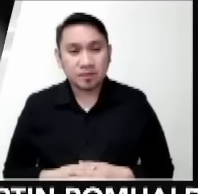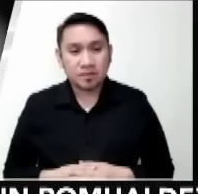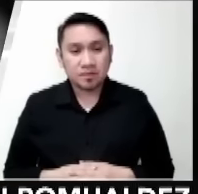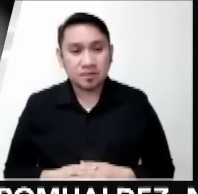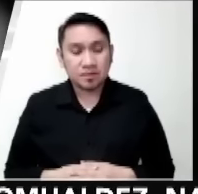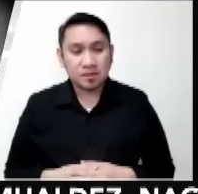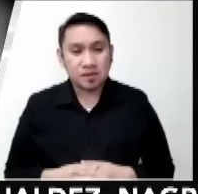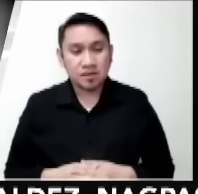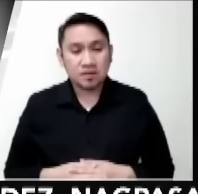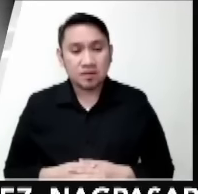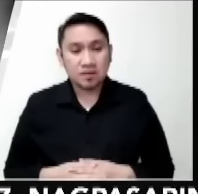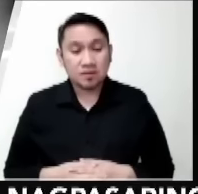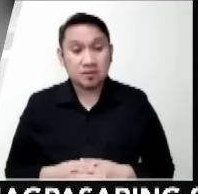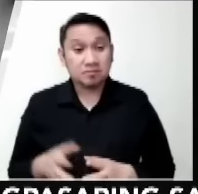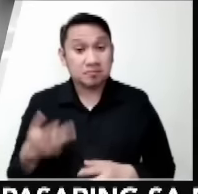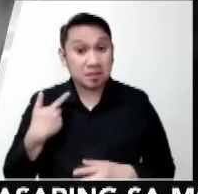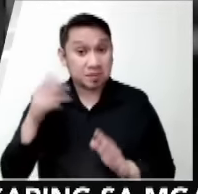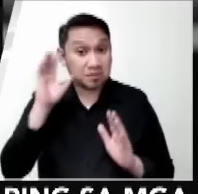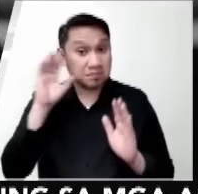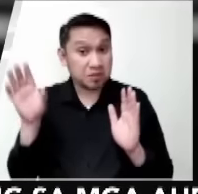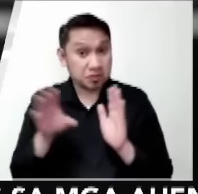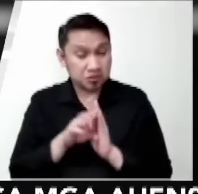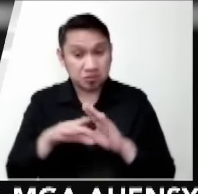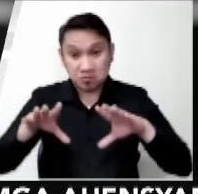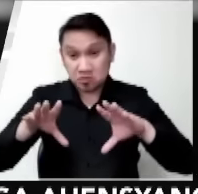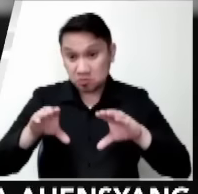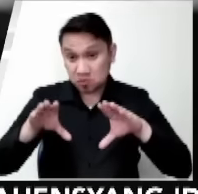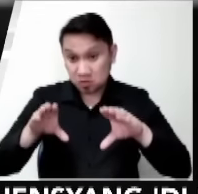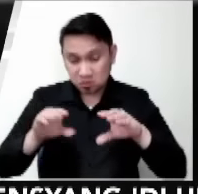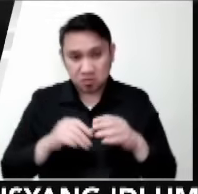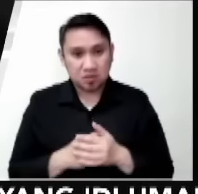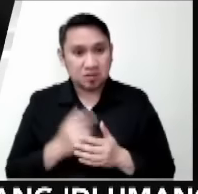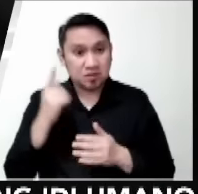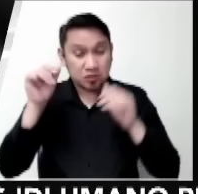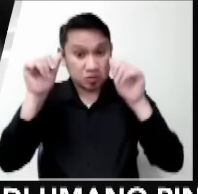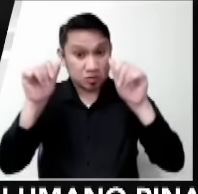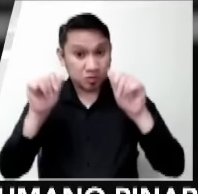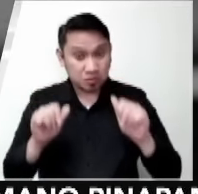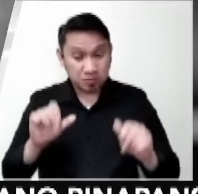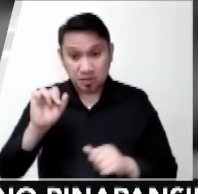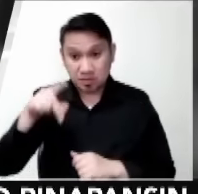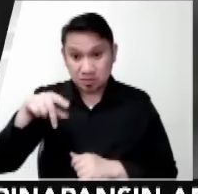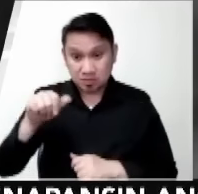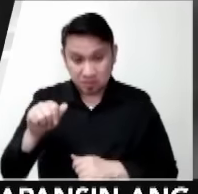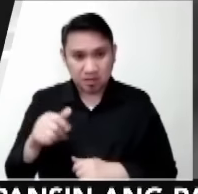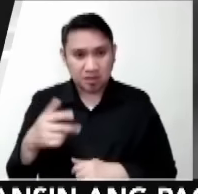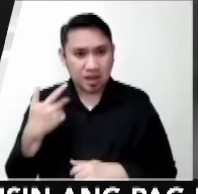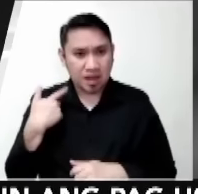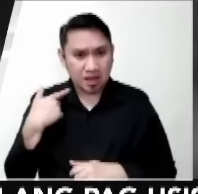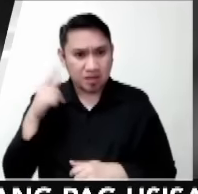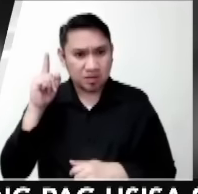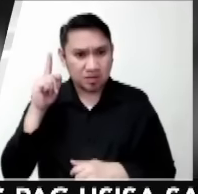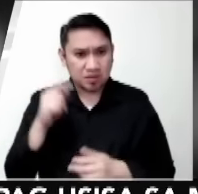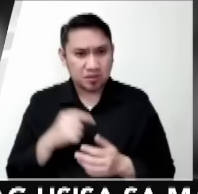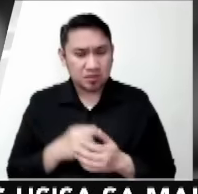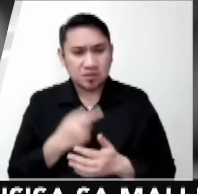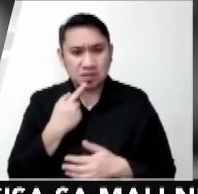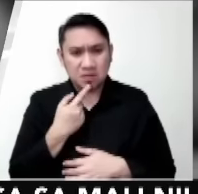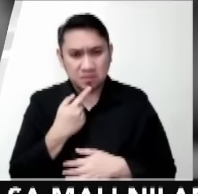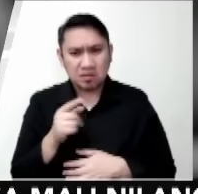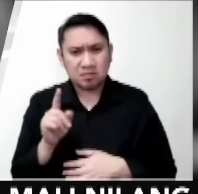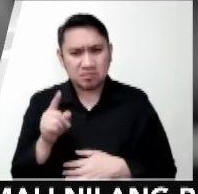Sa gilid ng mga litrato ng mga massage therapist sa social media post ng isang spa sa Metro Manila, nakatatak ang Mpox vaccinated na ginamit